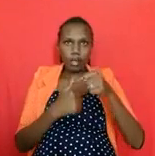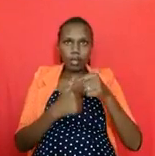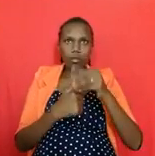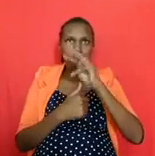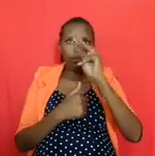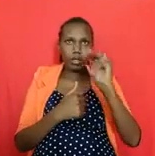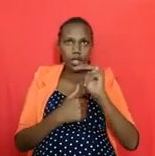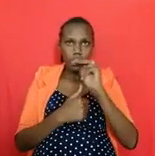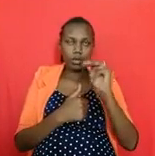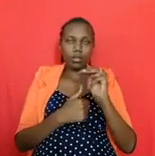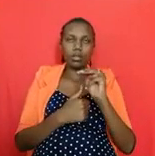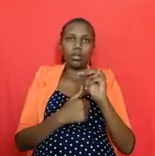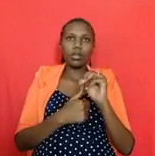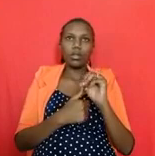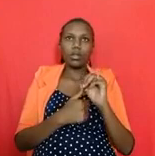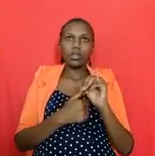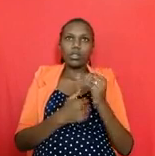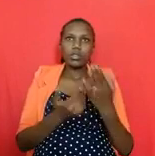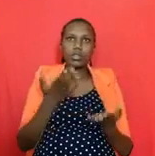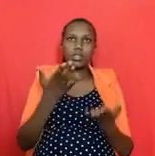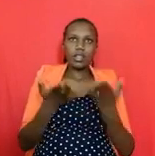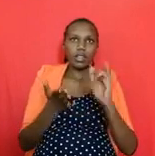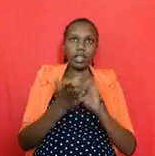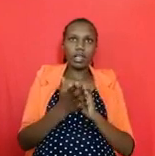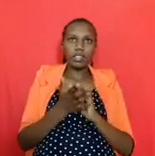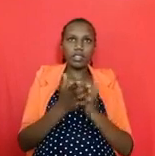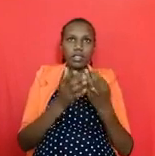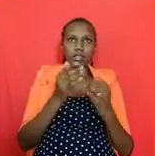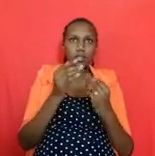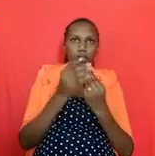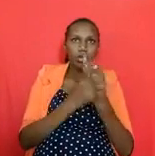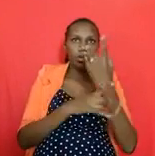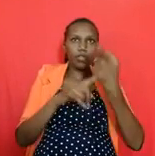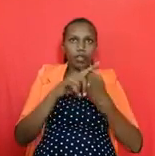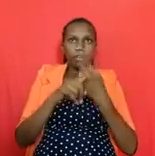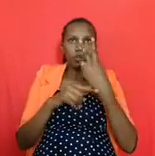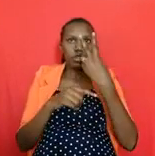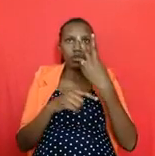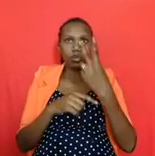1246 nĩ ũrona nĩ ciakũrire kuma